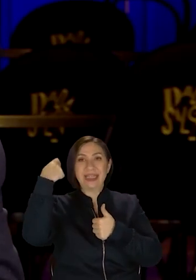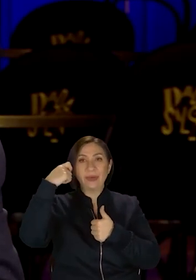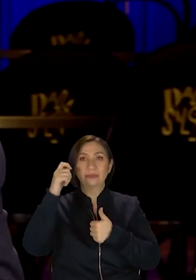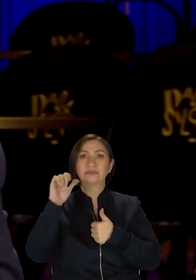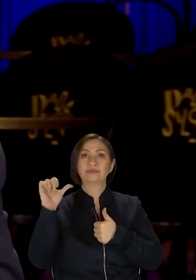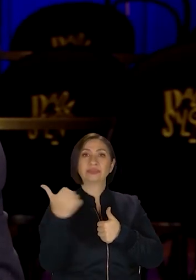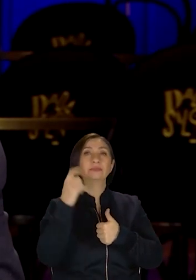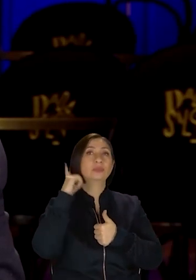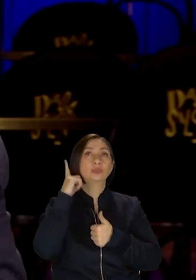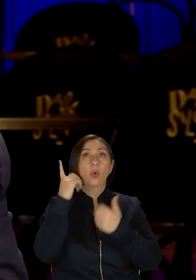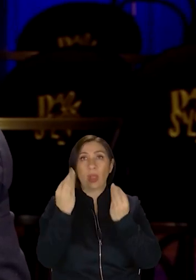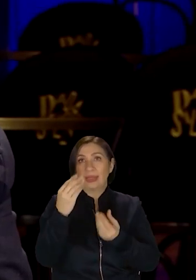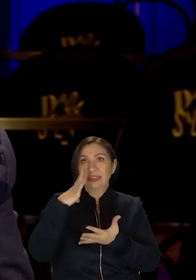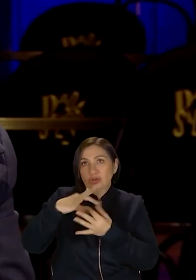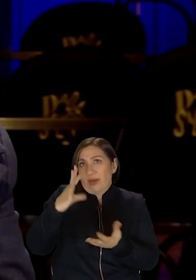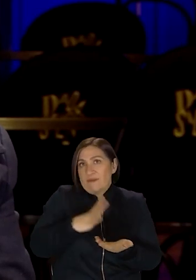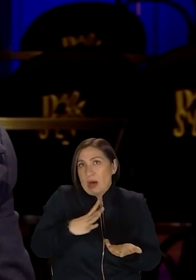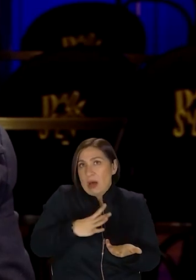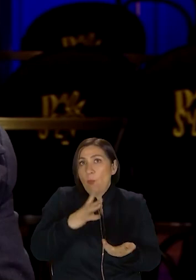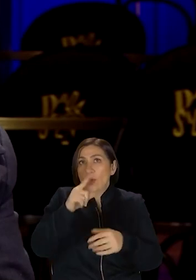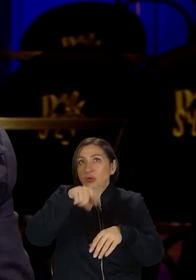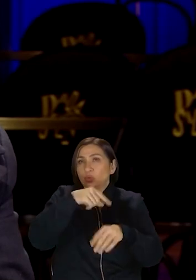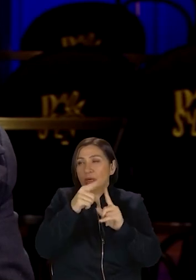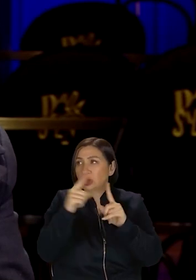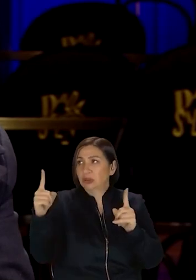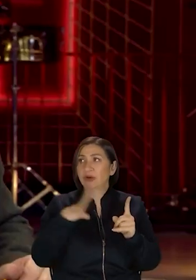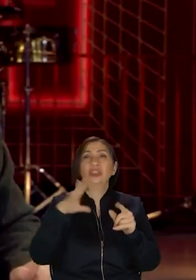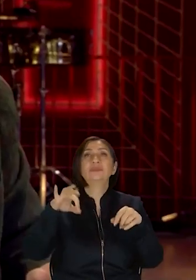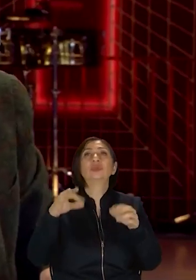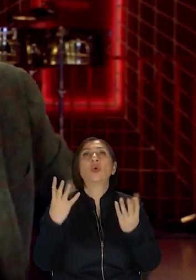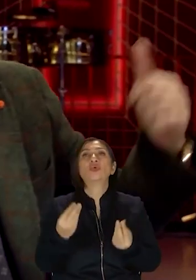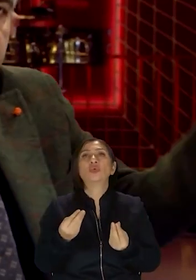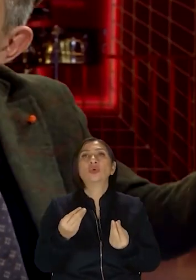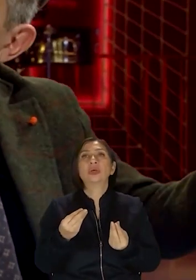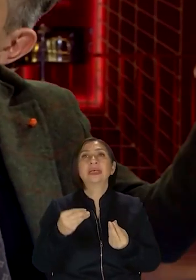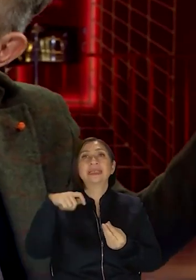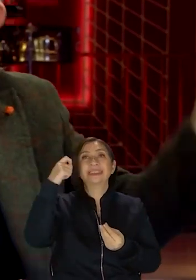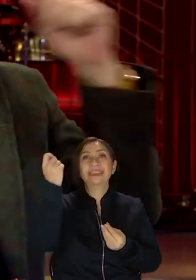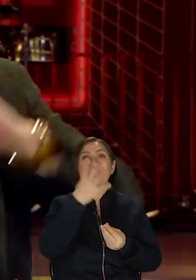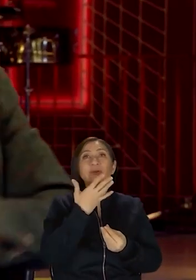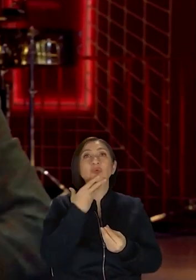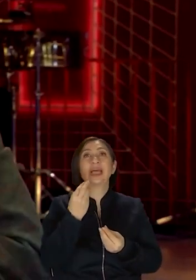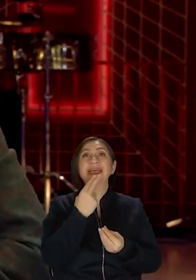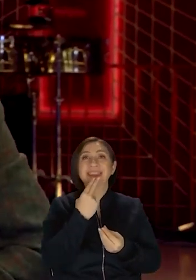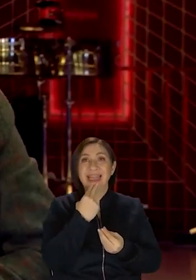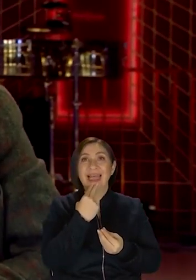iftiharı olmuş kişiler de var. Dolayısıyla böyle bir süreç yaşanıyor. Şimdi ne oldu? dizilerdeki güzel